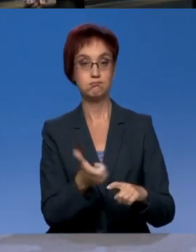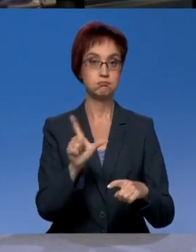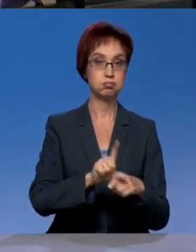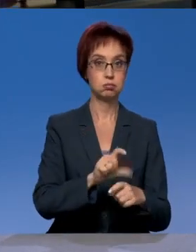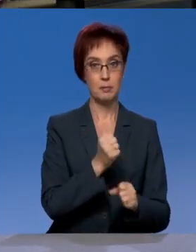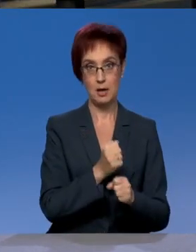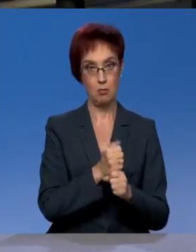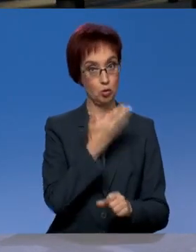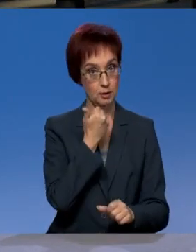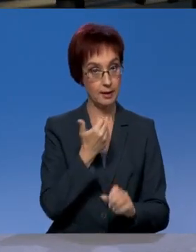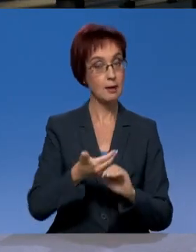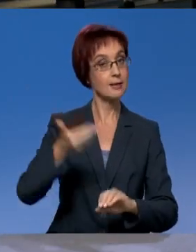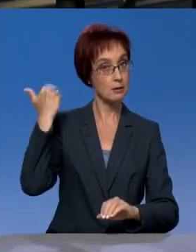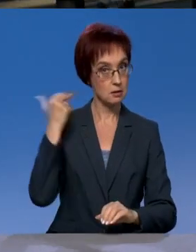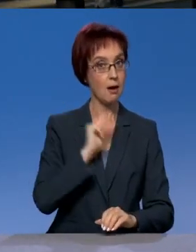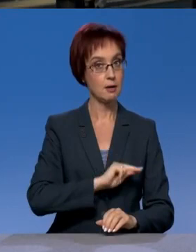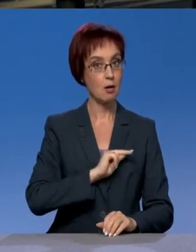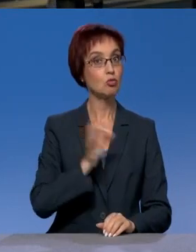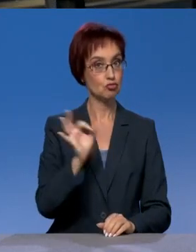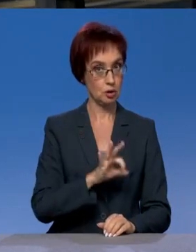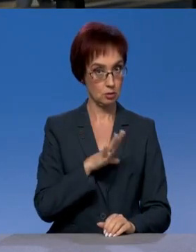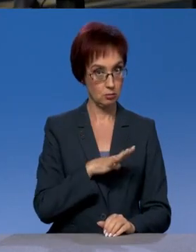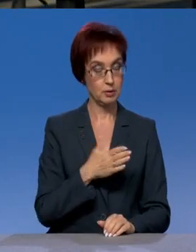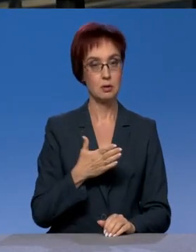довольно-таки часто. Отношусь резко отрицательно.